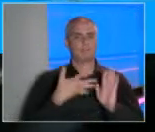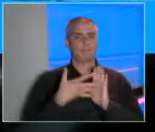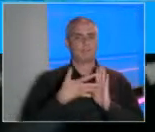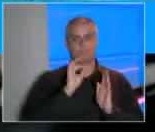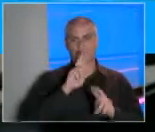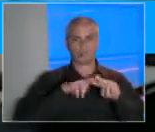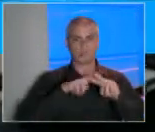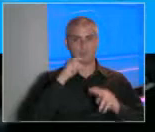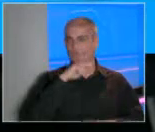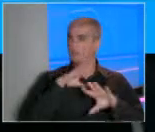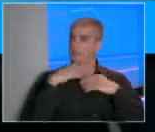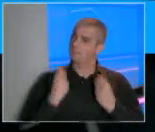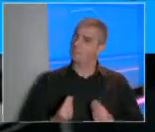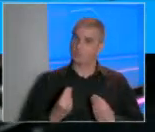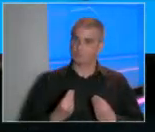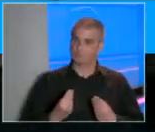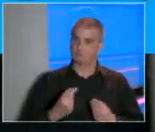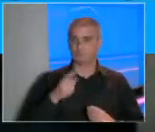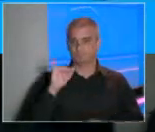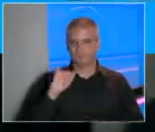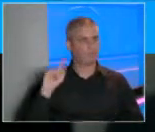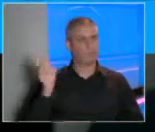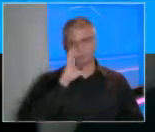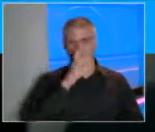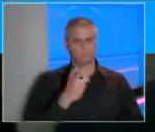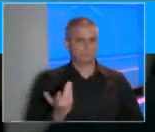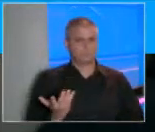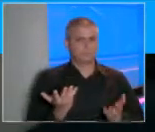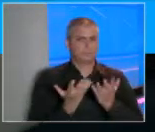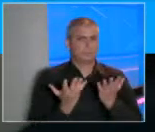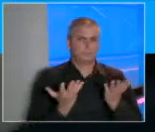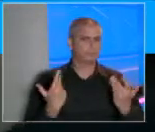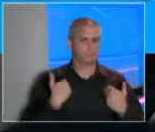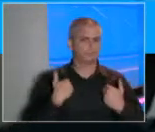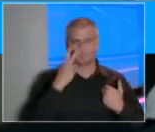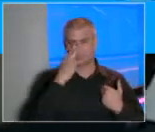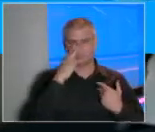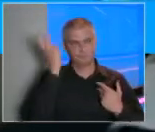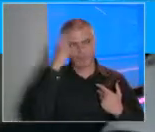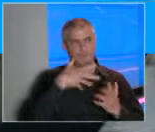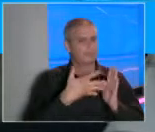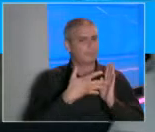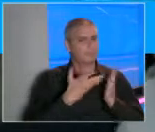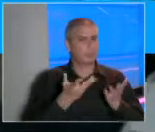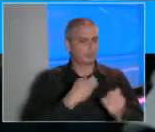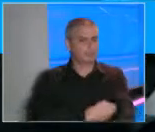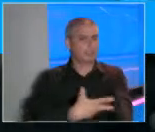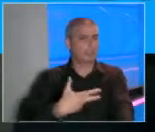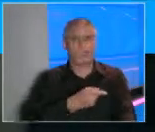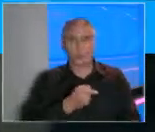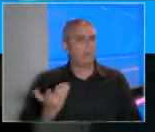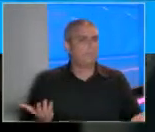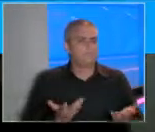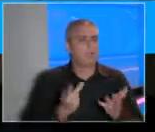לך. ערב טוב, יניר, לך ולכל הצופים. טוב, אורי, מה אנחנו בעצם מנסים ללמוד מהבדיקות הסרולוגיות האלה? מה